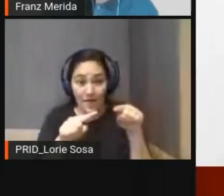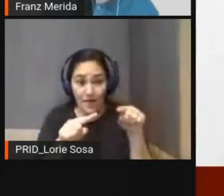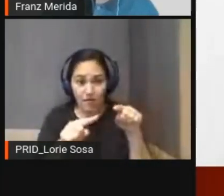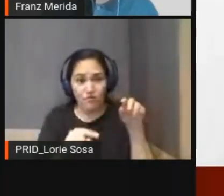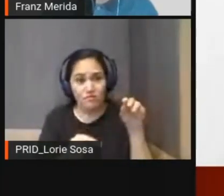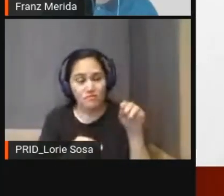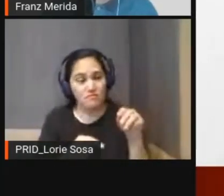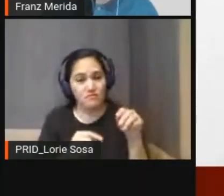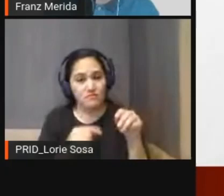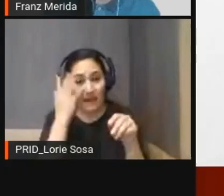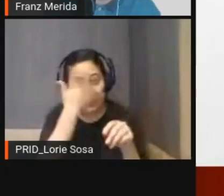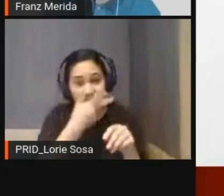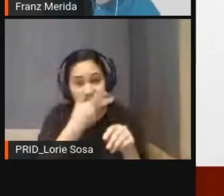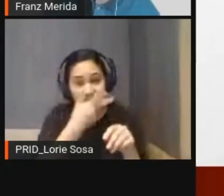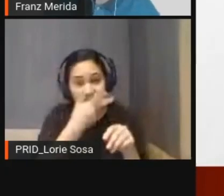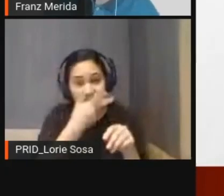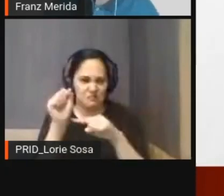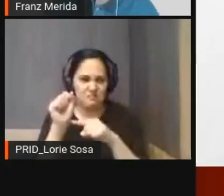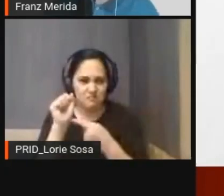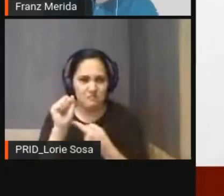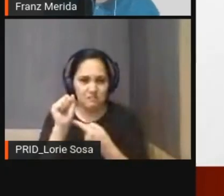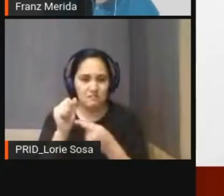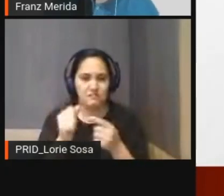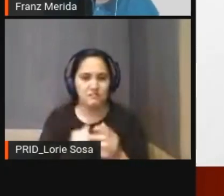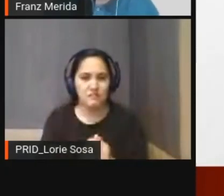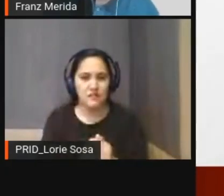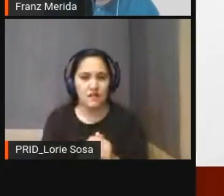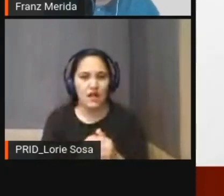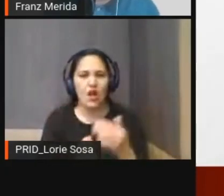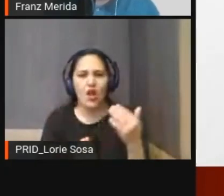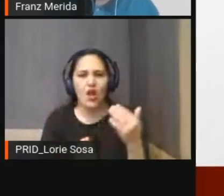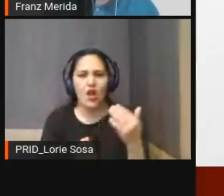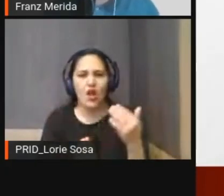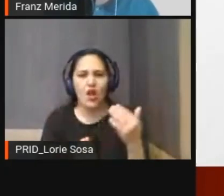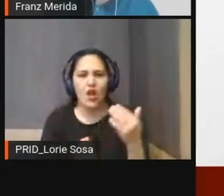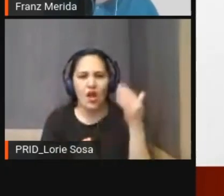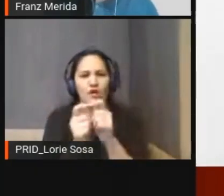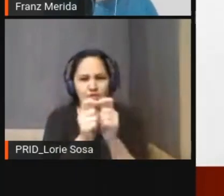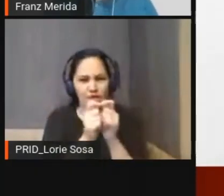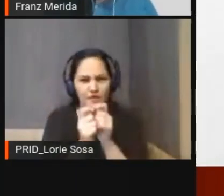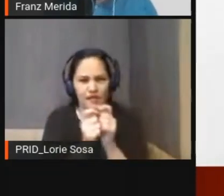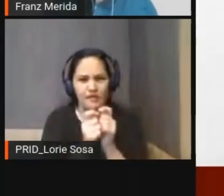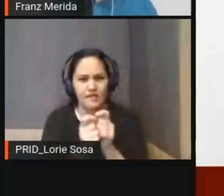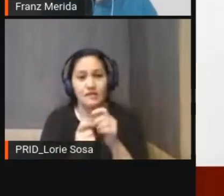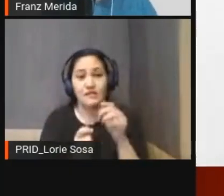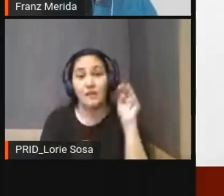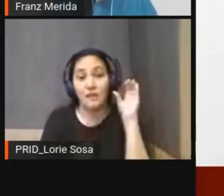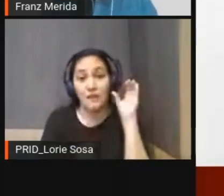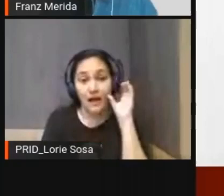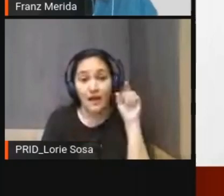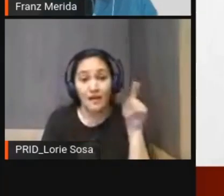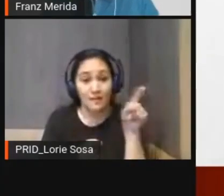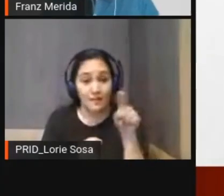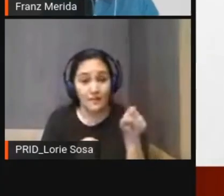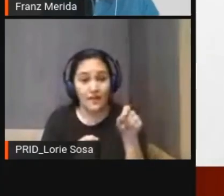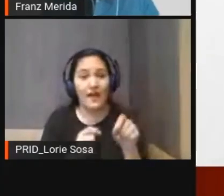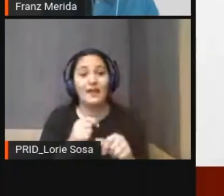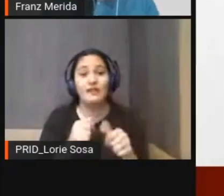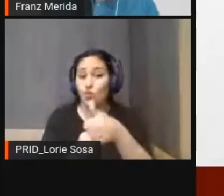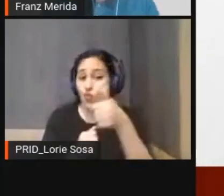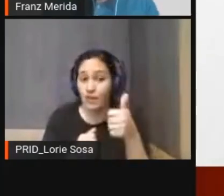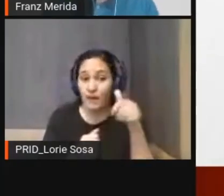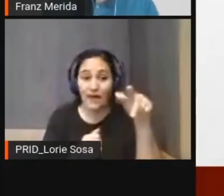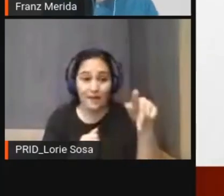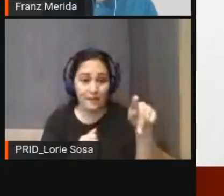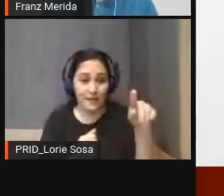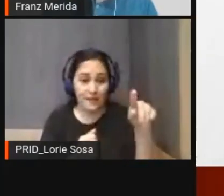kasama natin si Ma'am Carmen Subiaga at iba pang mga PWD advocates sa laban natin ito. Muli,